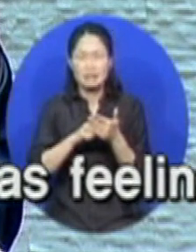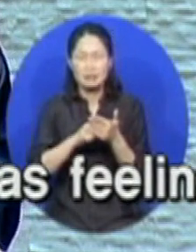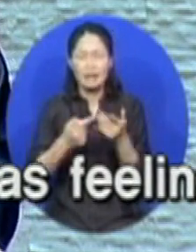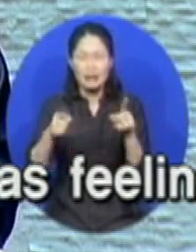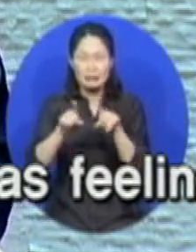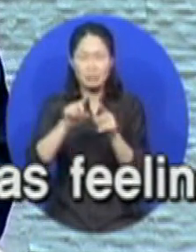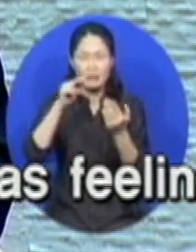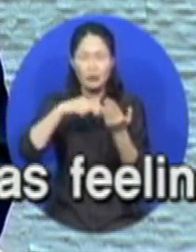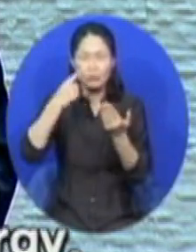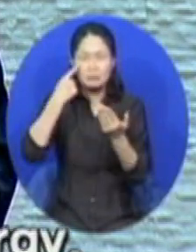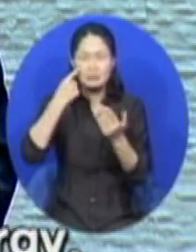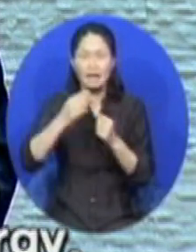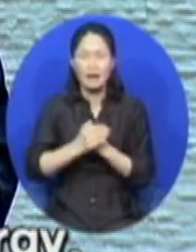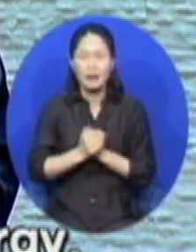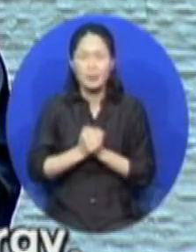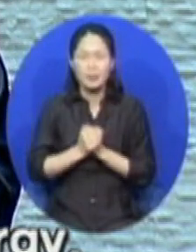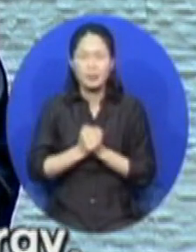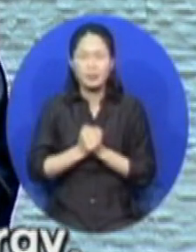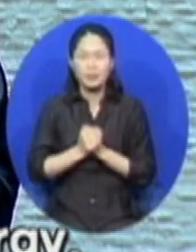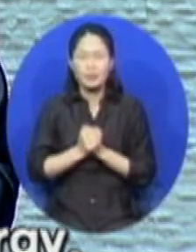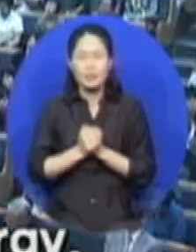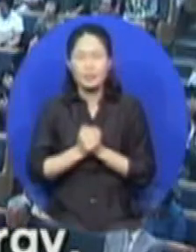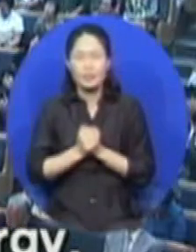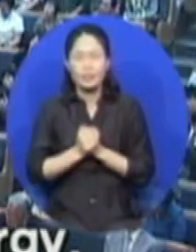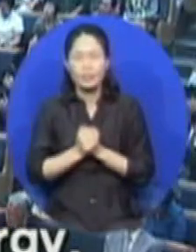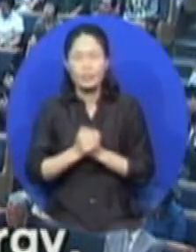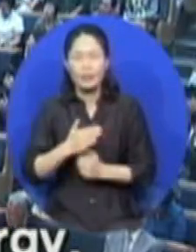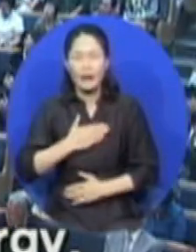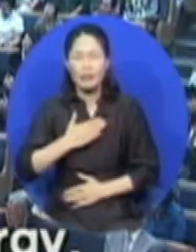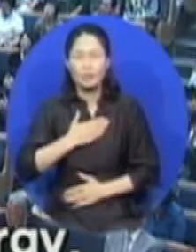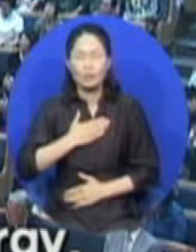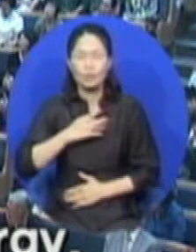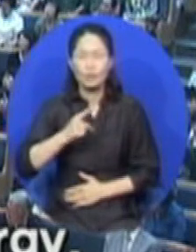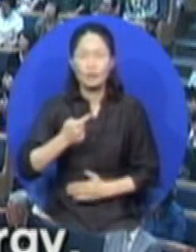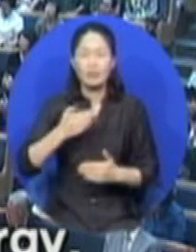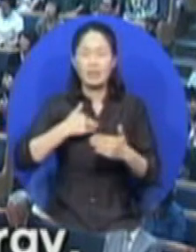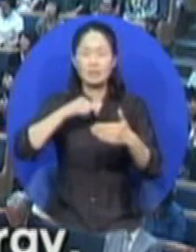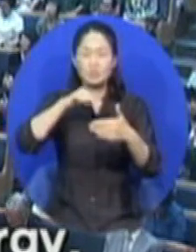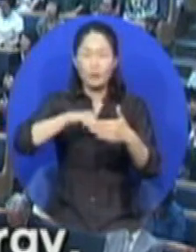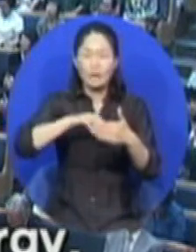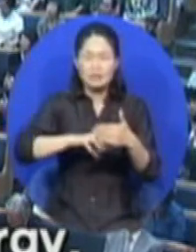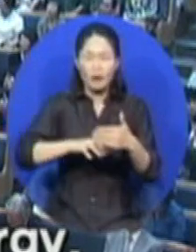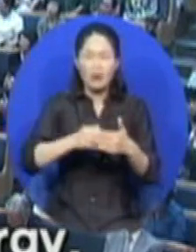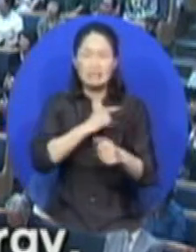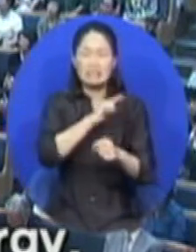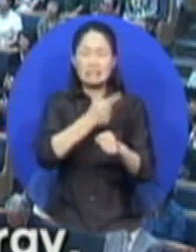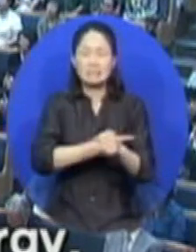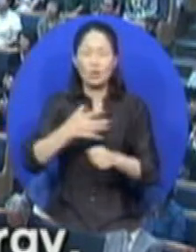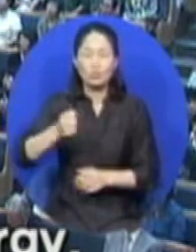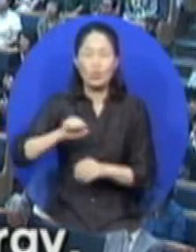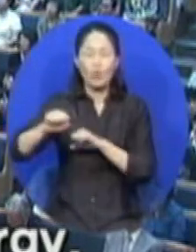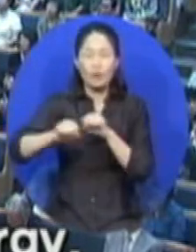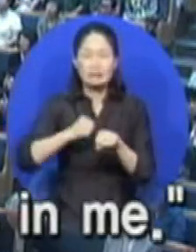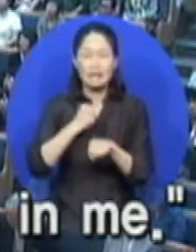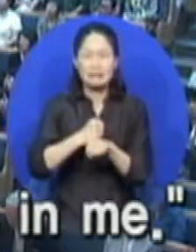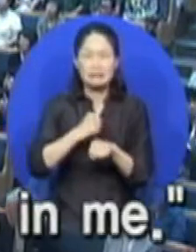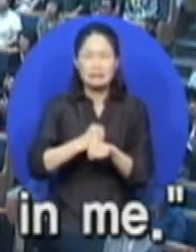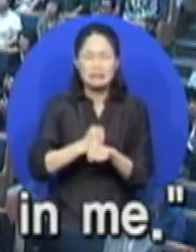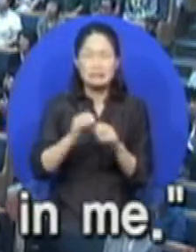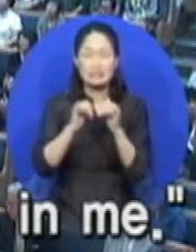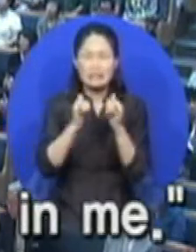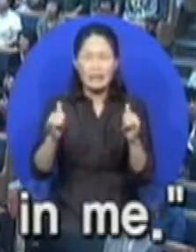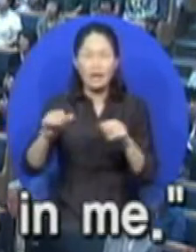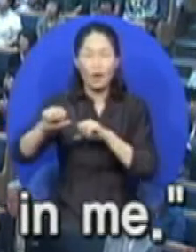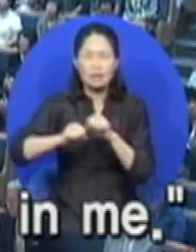같이 한번 읽어 보실 까요 골로새서 1장 29절 나도 내 속에서 능력으로 역사하시는 이의 역사를